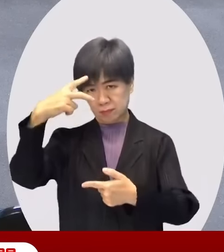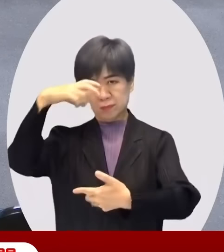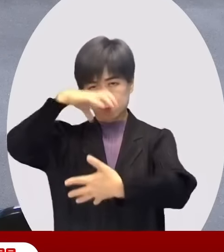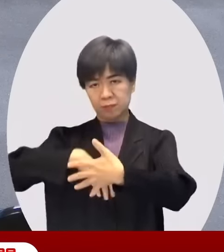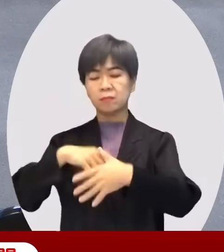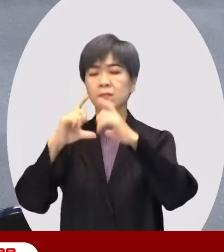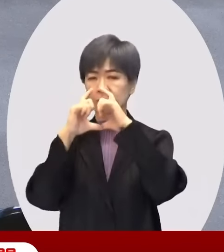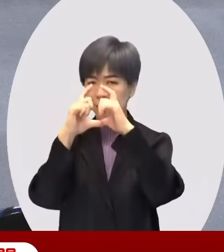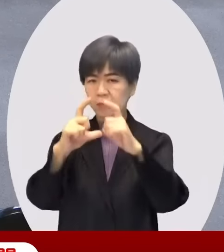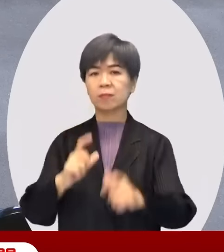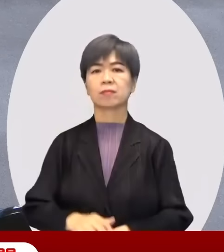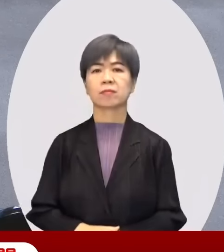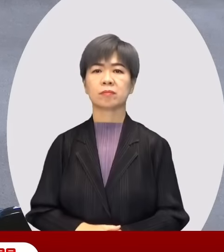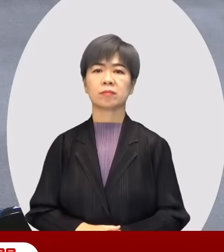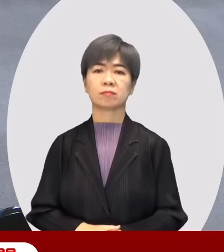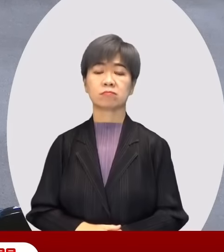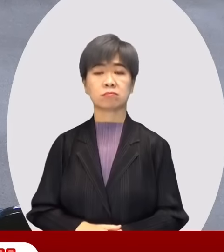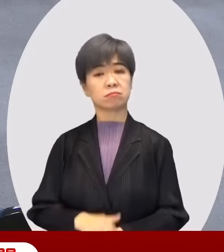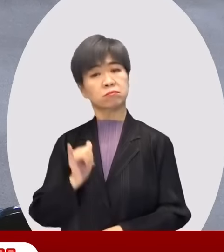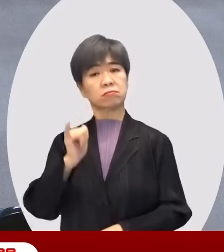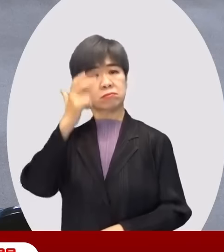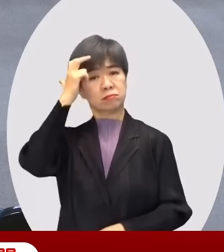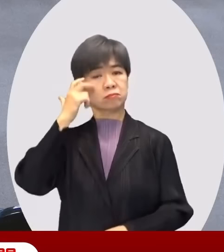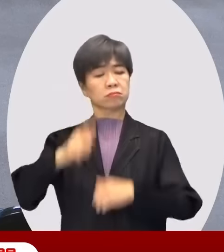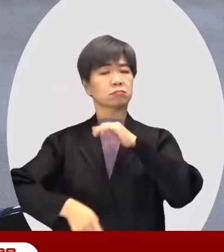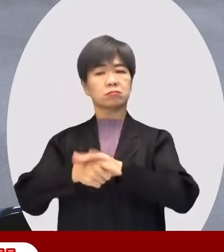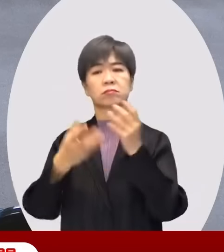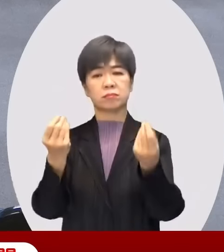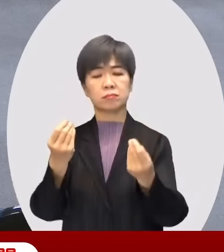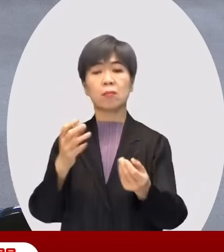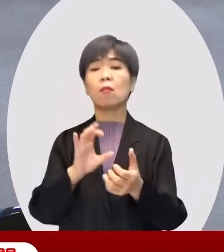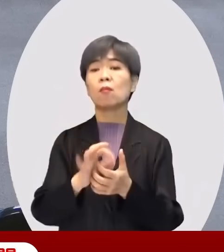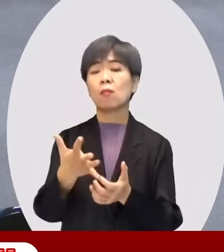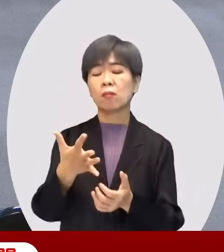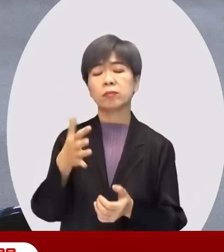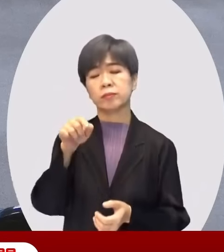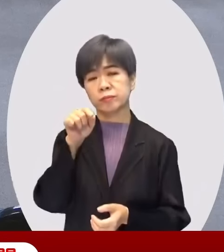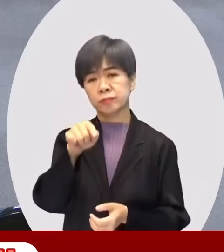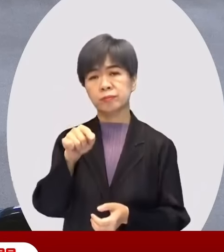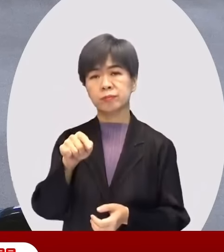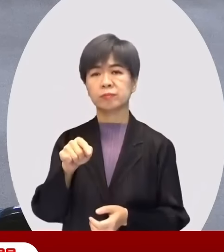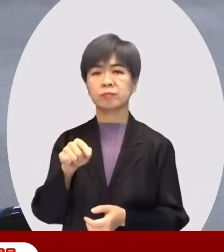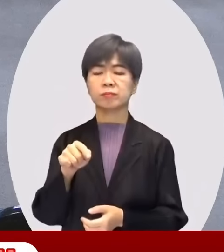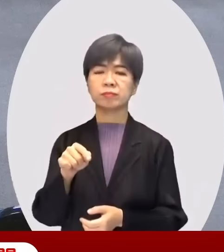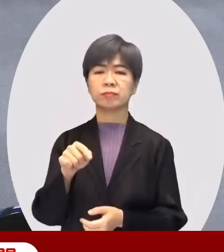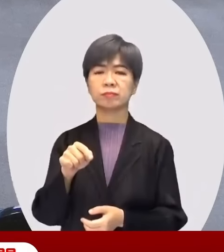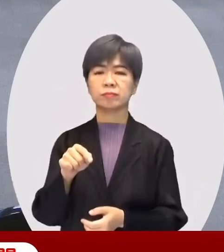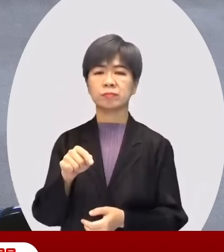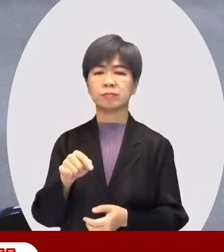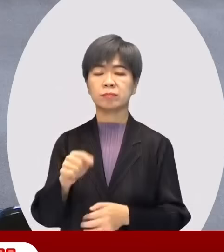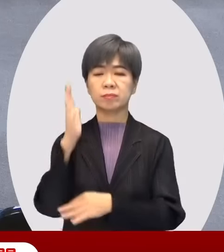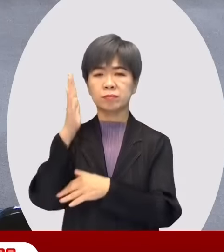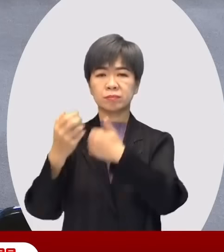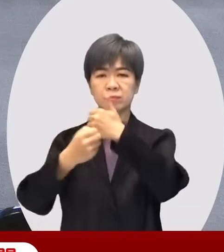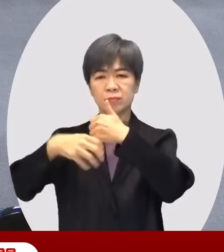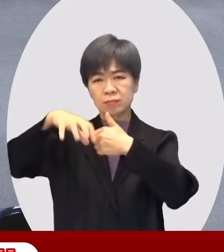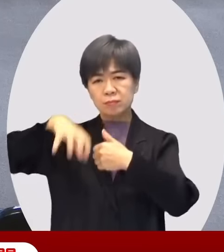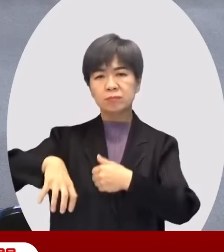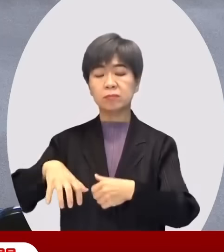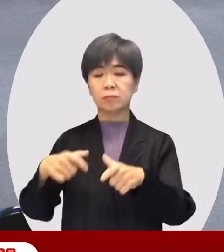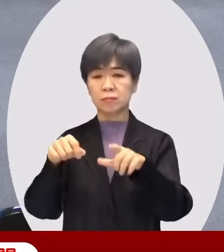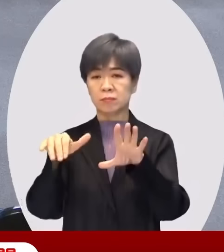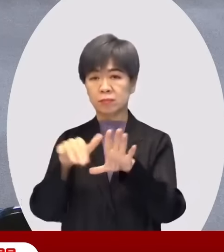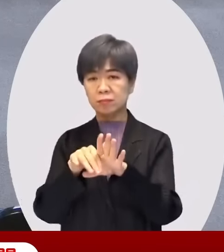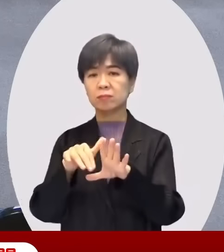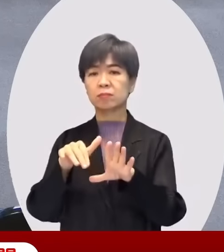答复。好，我们认为这个没有违宪的问题。好，因为我想对任何机关的本来都有公文处